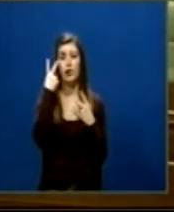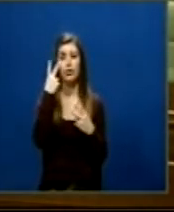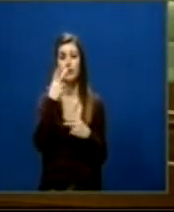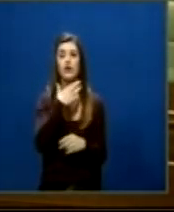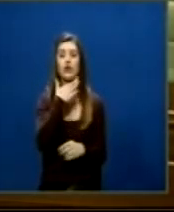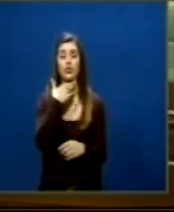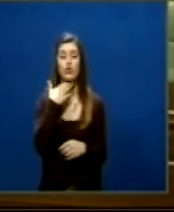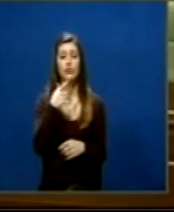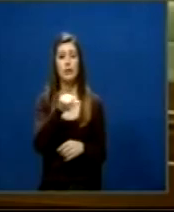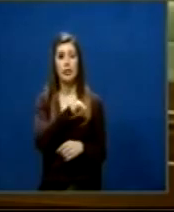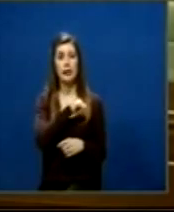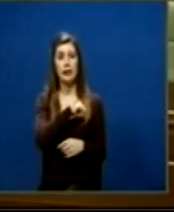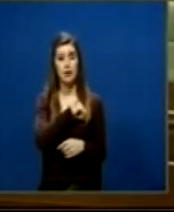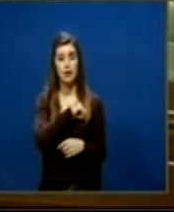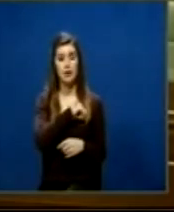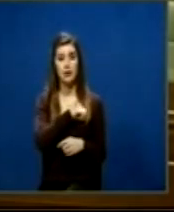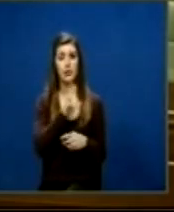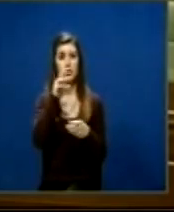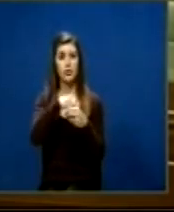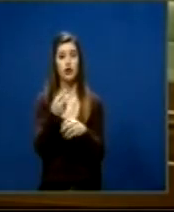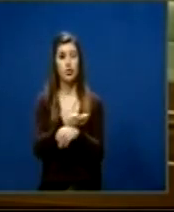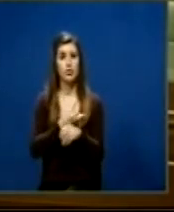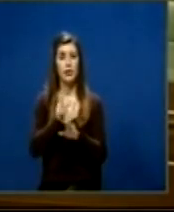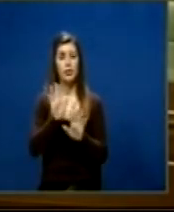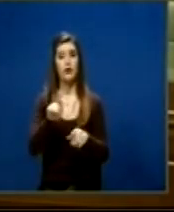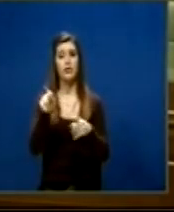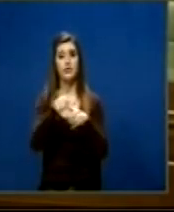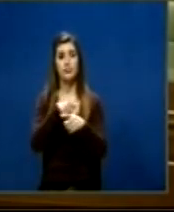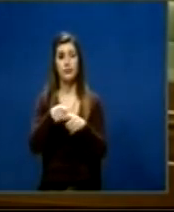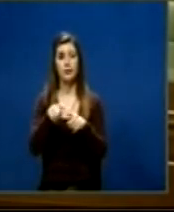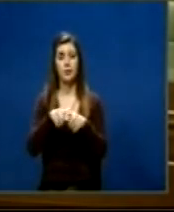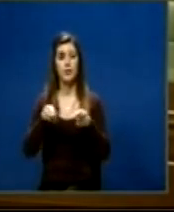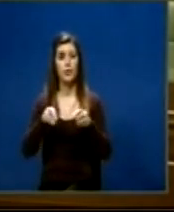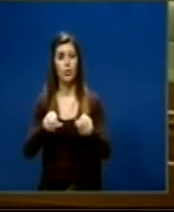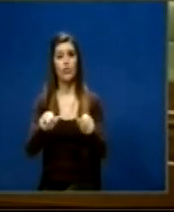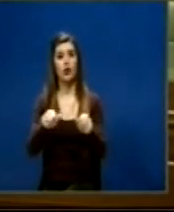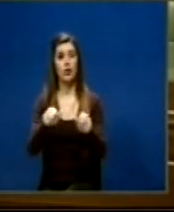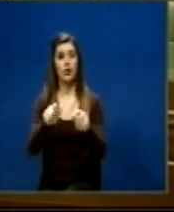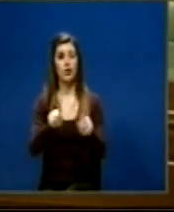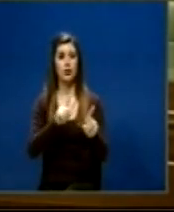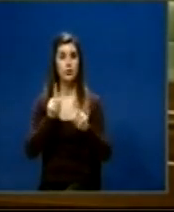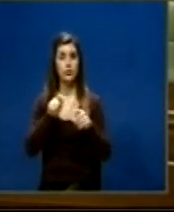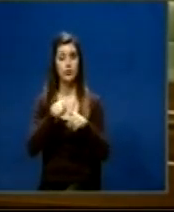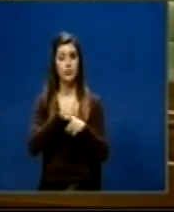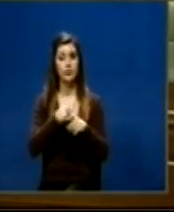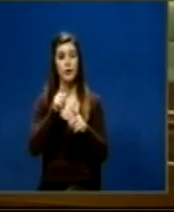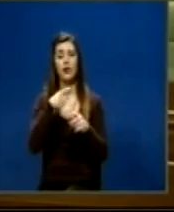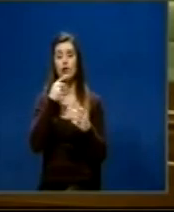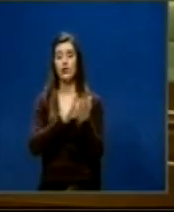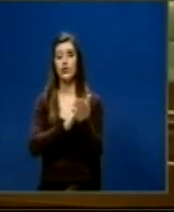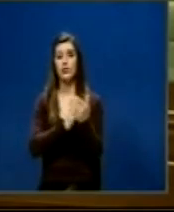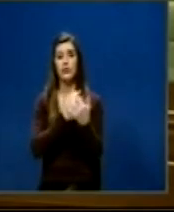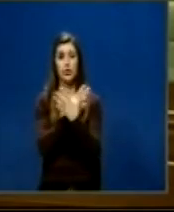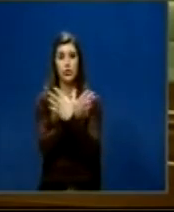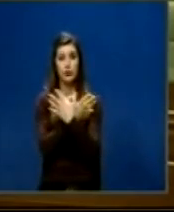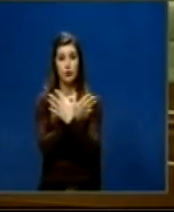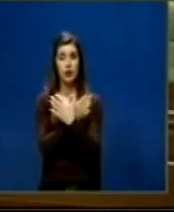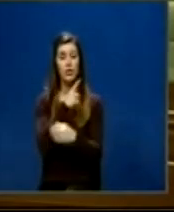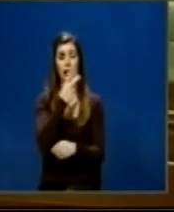në interesin e Kosovës, zgjidhja e çështjes së pronës. T'ja u përmendi, Shqipëria 20